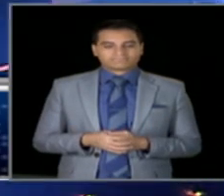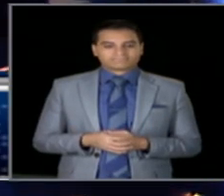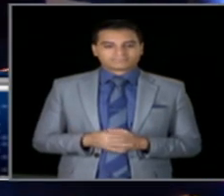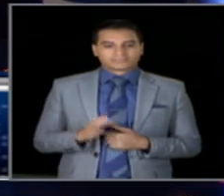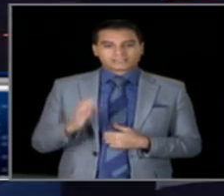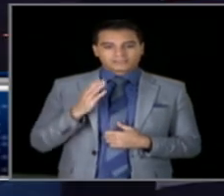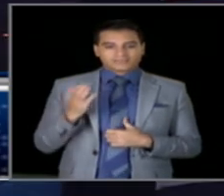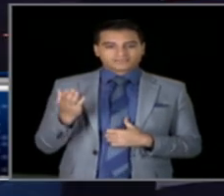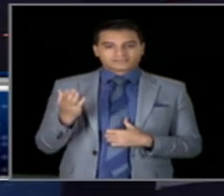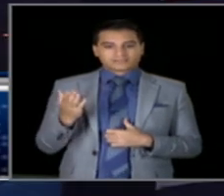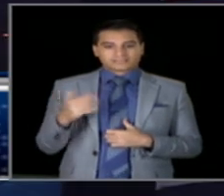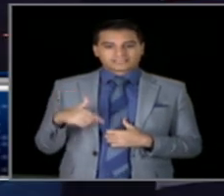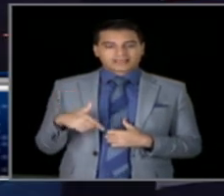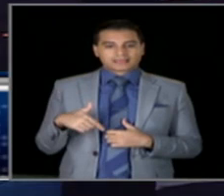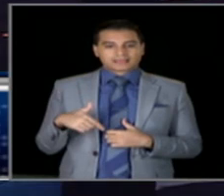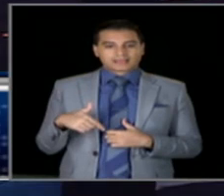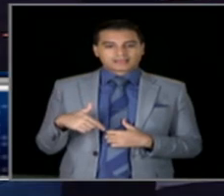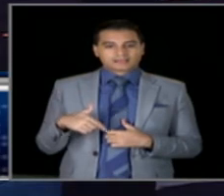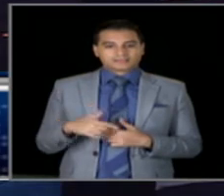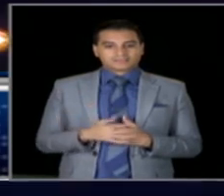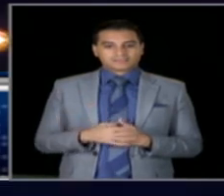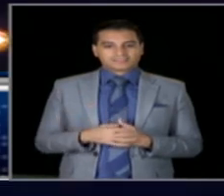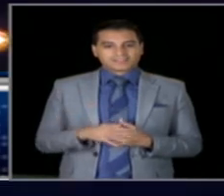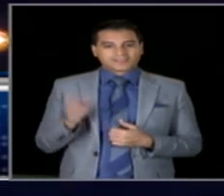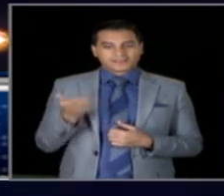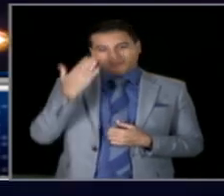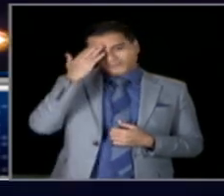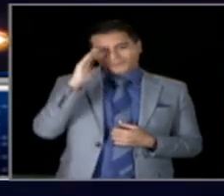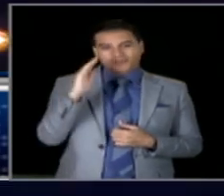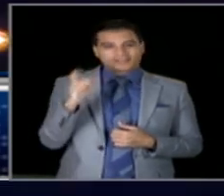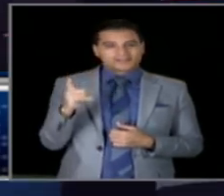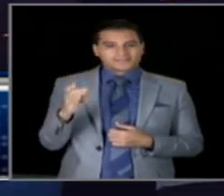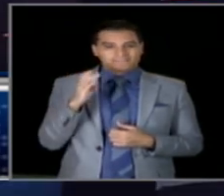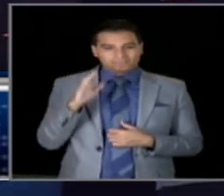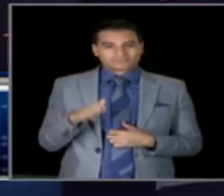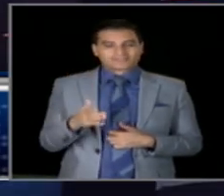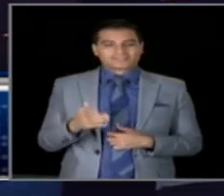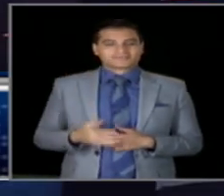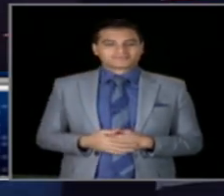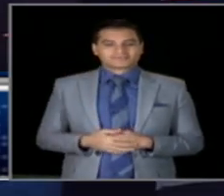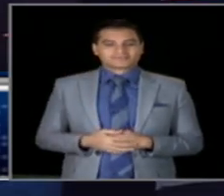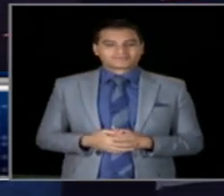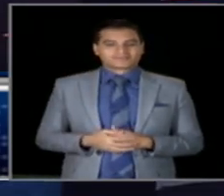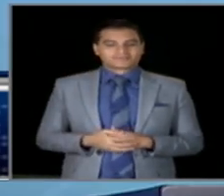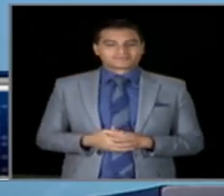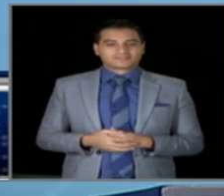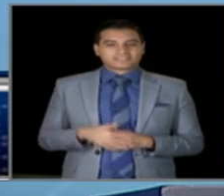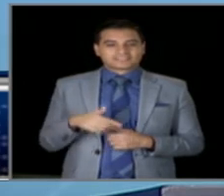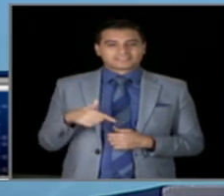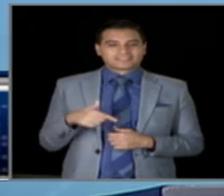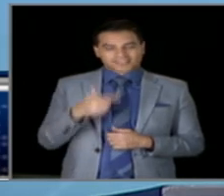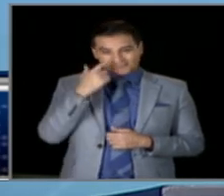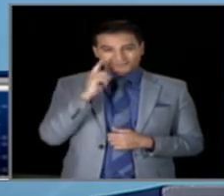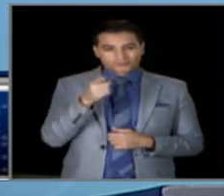في إجابة؟ 6. أقول أي حاجة، أنا ما حلتهاش لسه. دوس على البازل. 6.